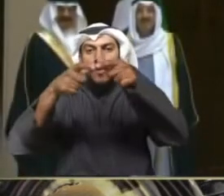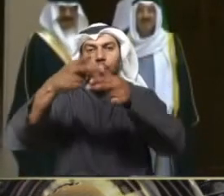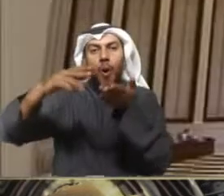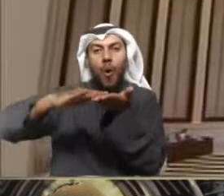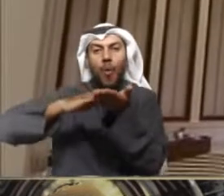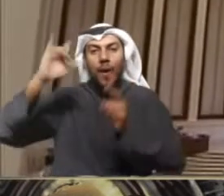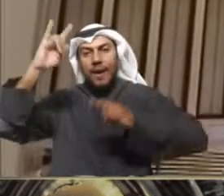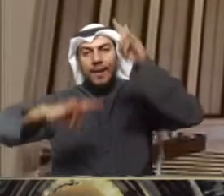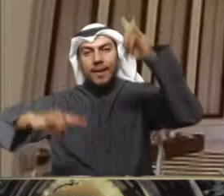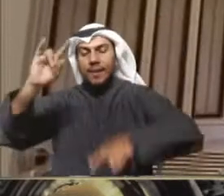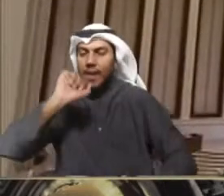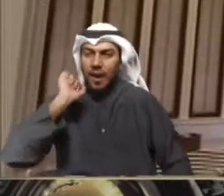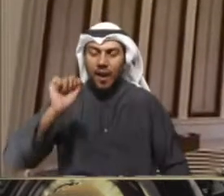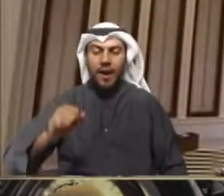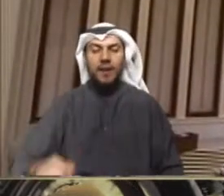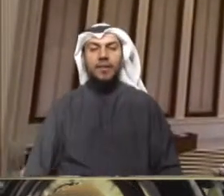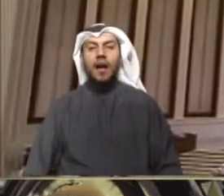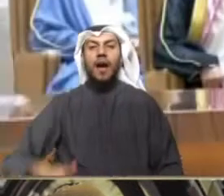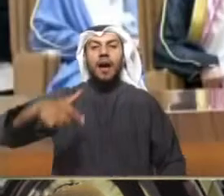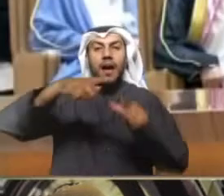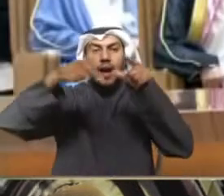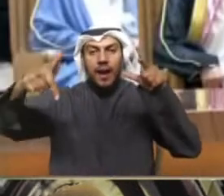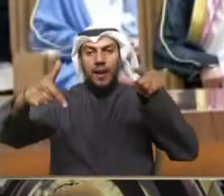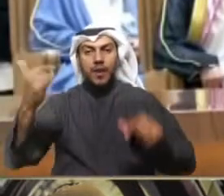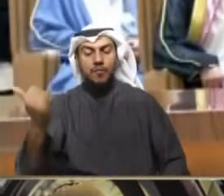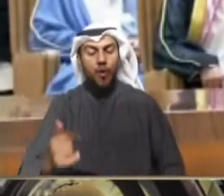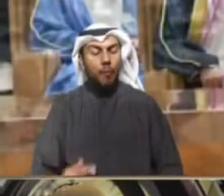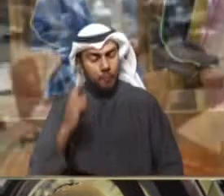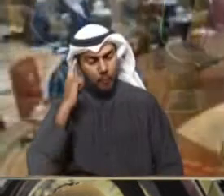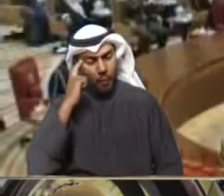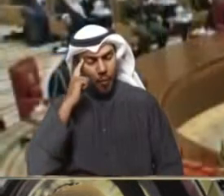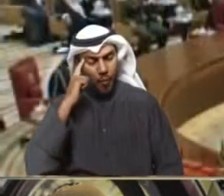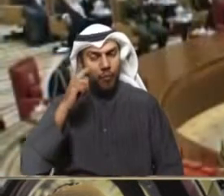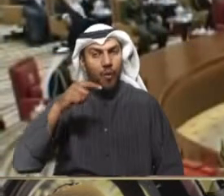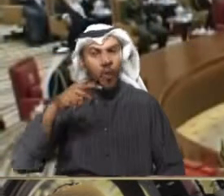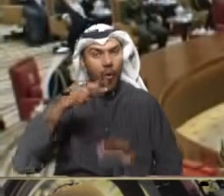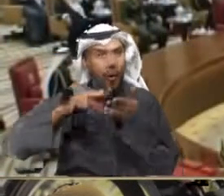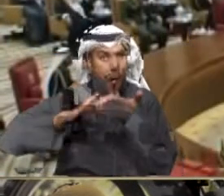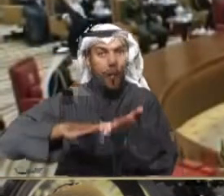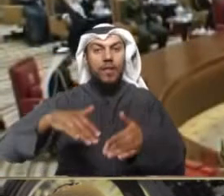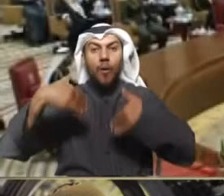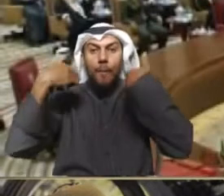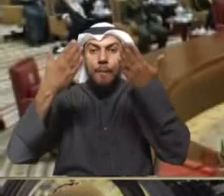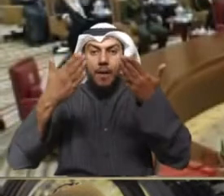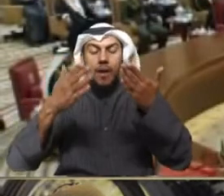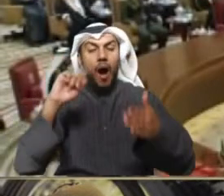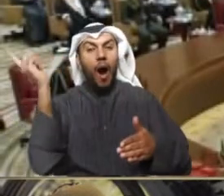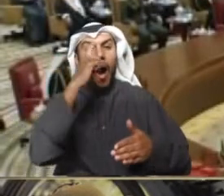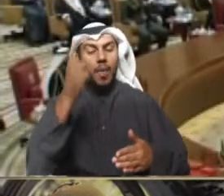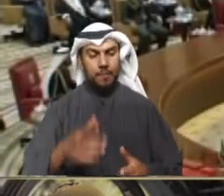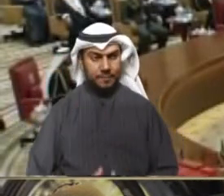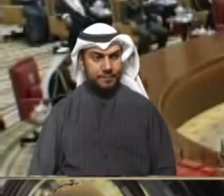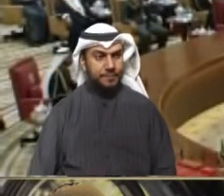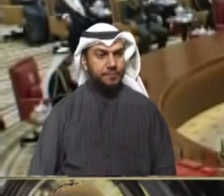ولا شك أن هذه القمة ستحظى باهتمام إعلامي كبير سواء على المستوى الإقليمي أو العالمي.